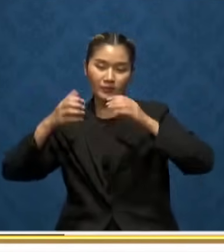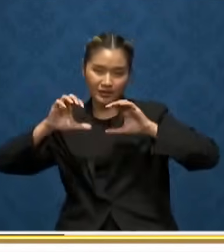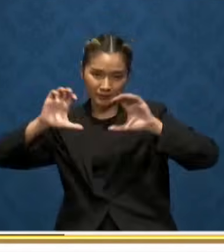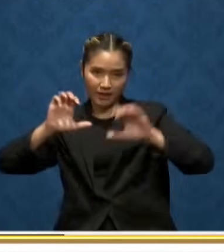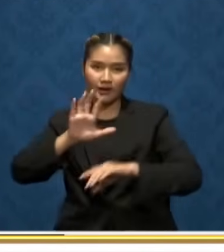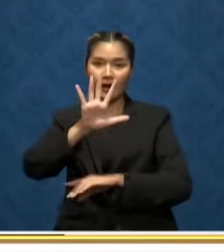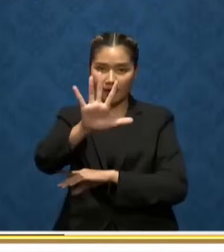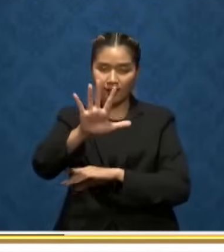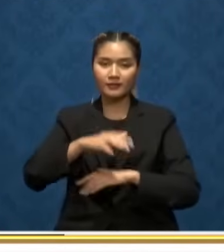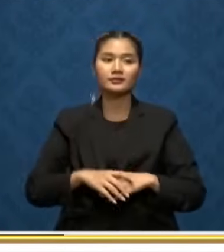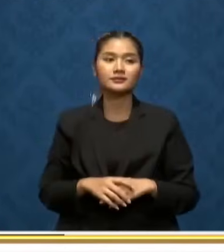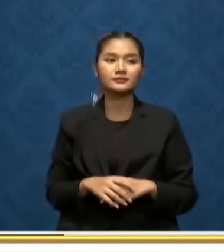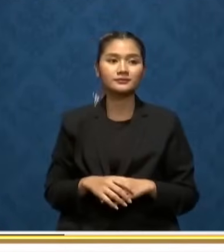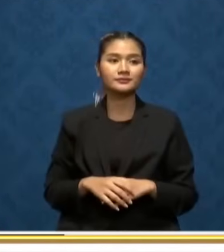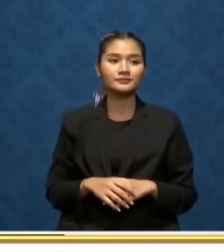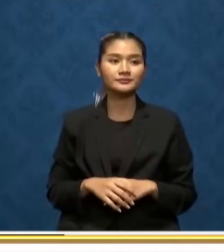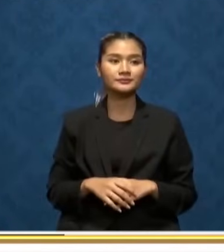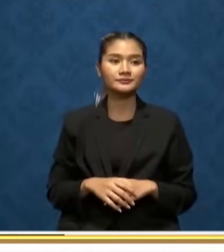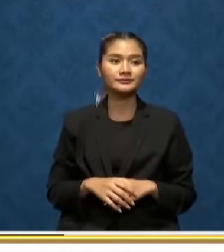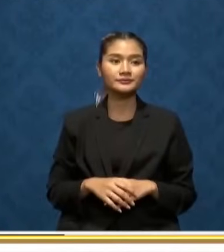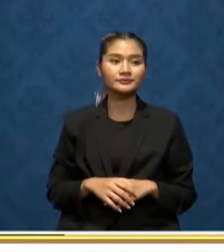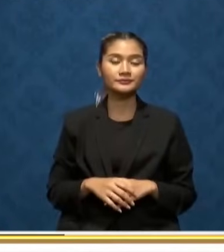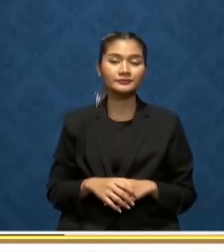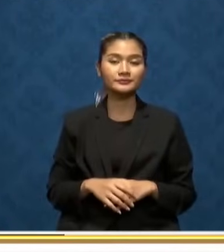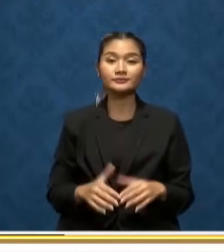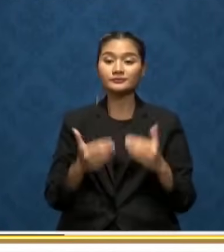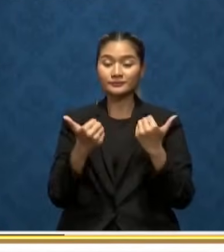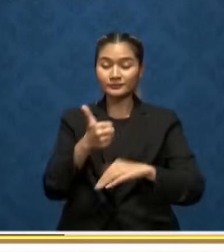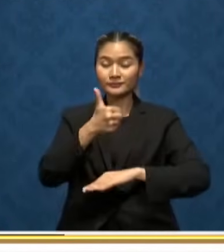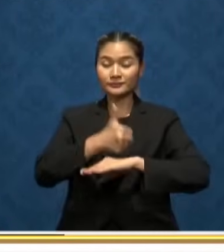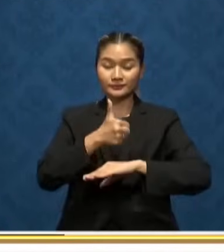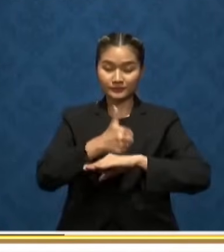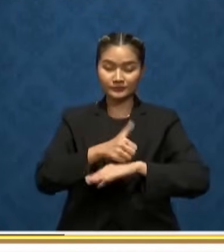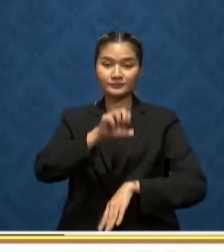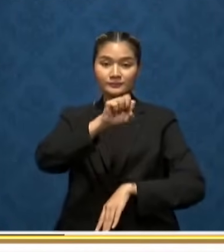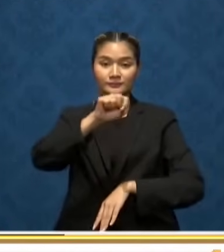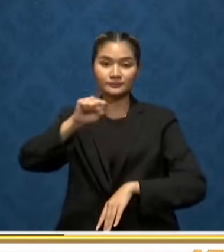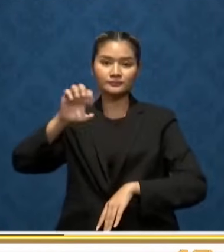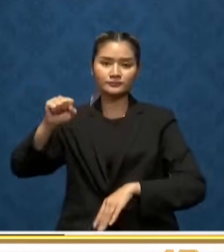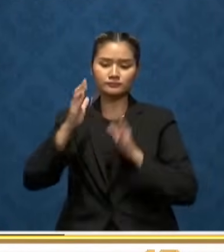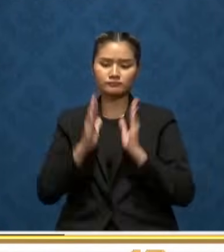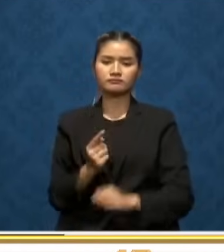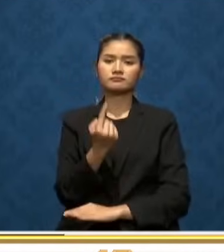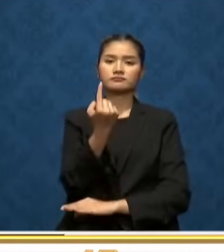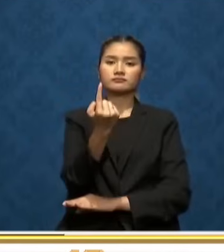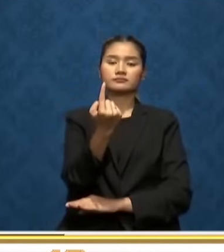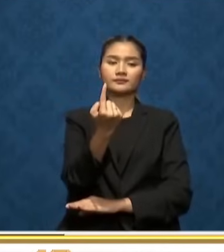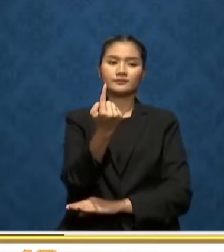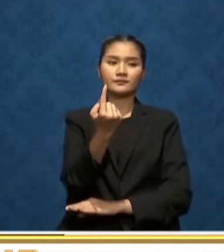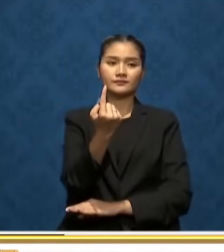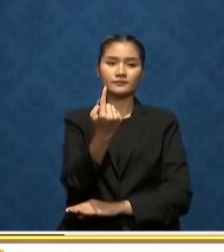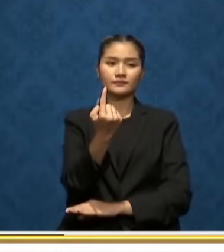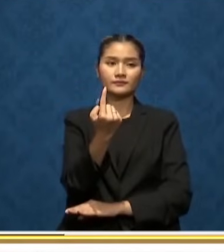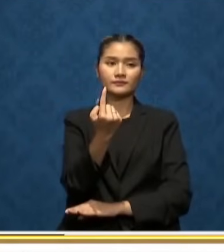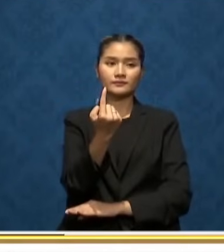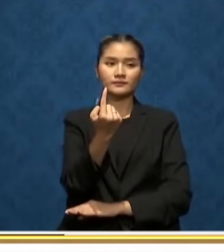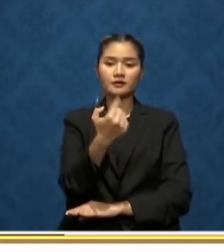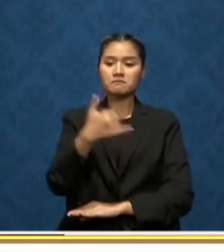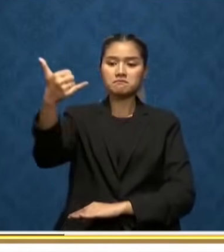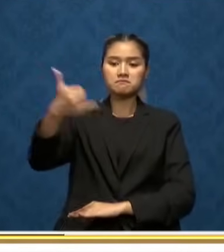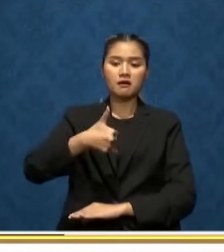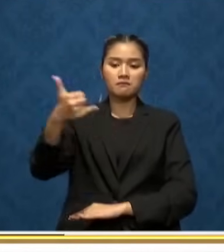เพราะฉะนั้นท่านลองคิดดูทีครับว่าผู้อำนวยการสสสคนเดียวซึ่งปกติท่านก็ไม่ได้ม